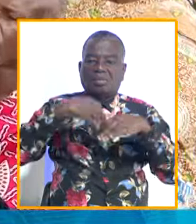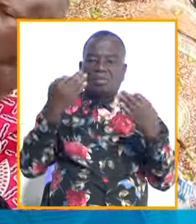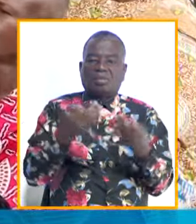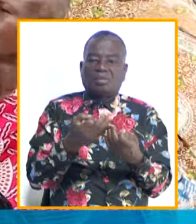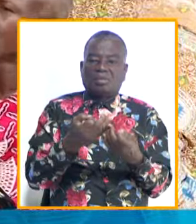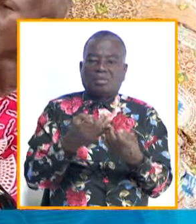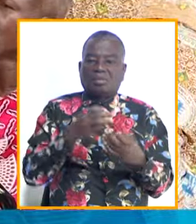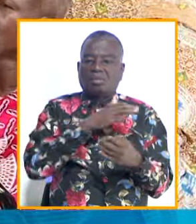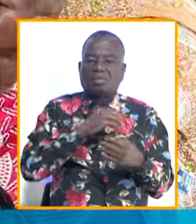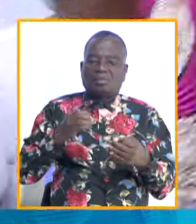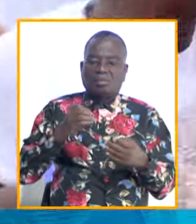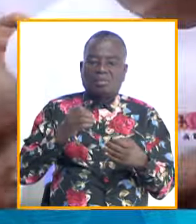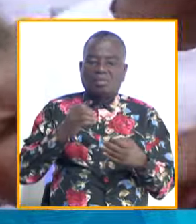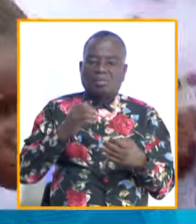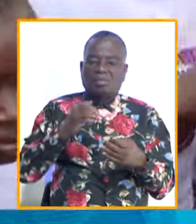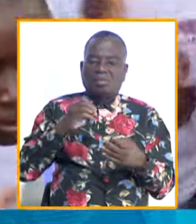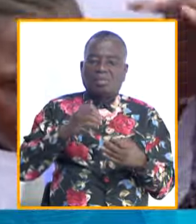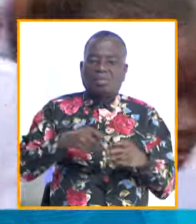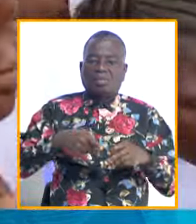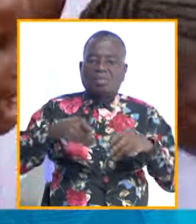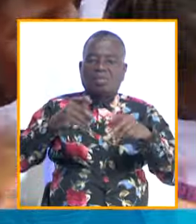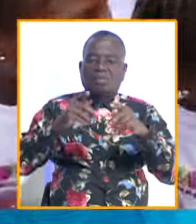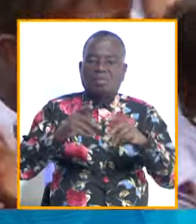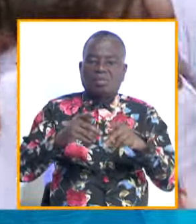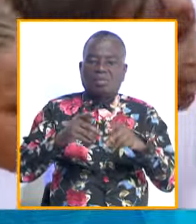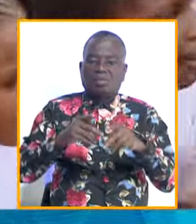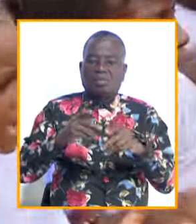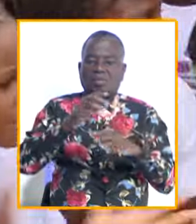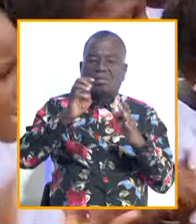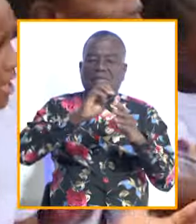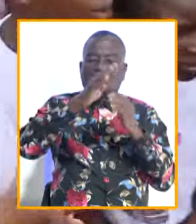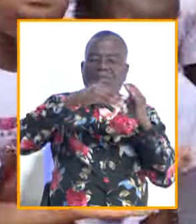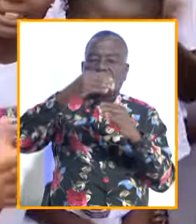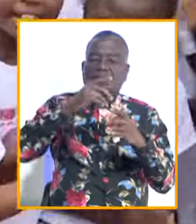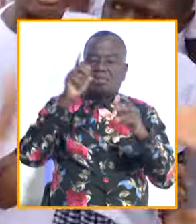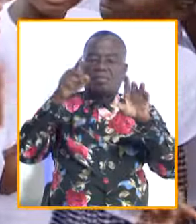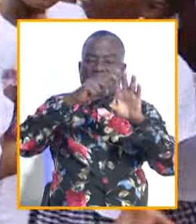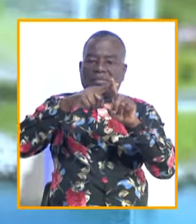en allégeant les contraintes financières et en favorisant un environnement d'apprentissage positif.